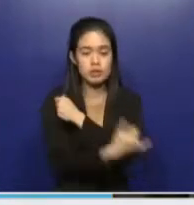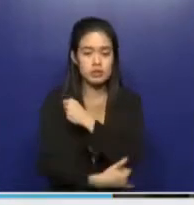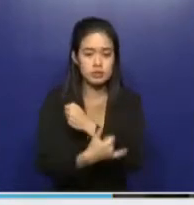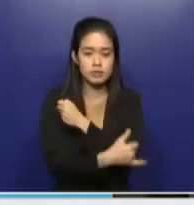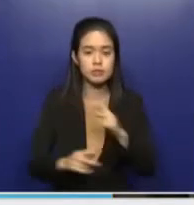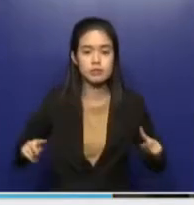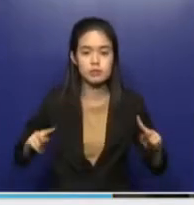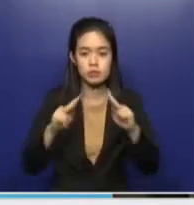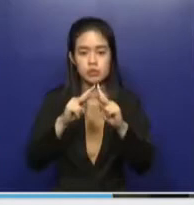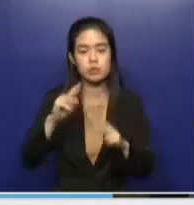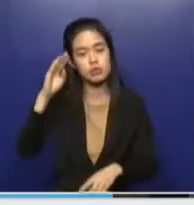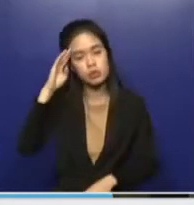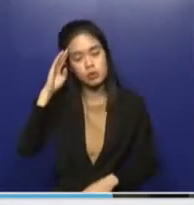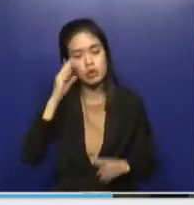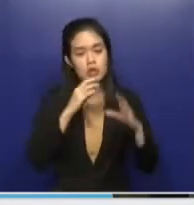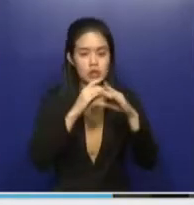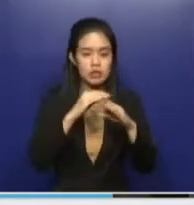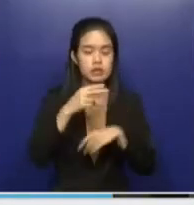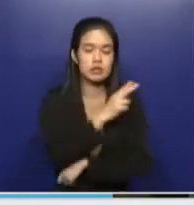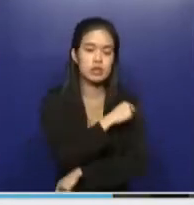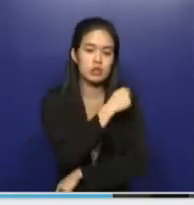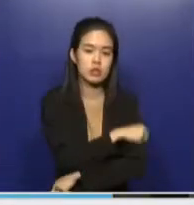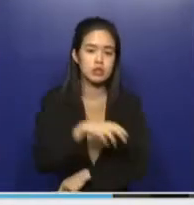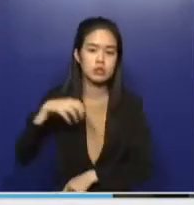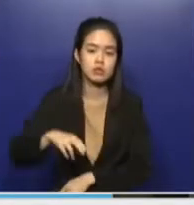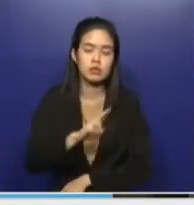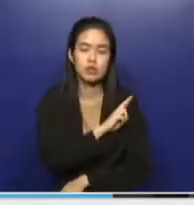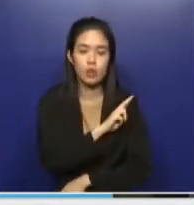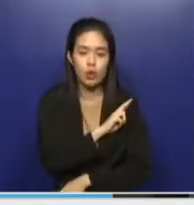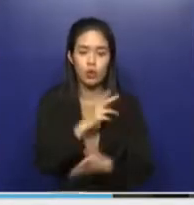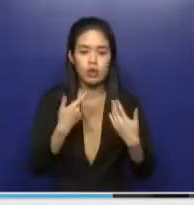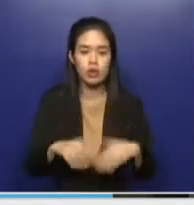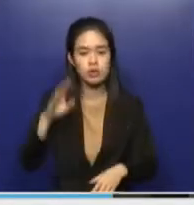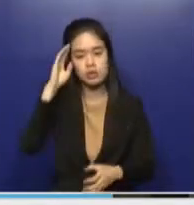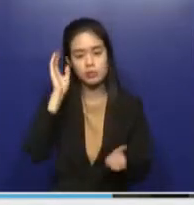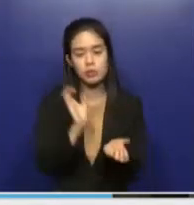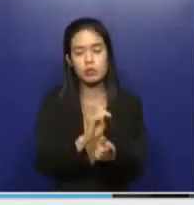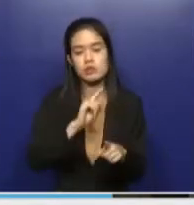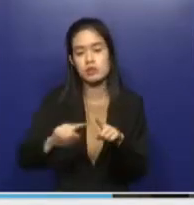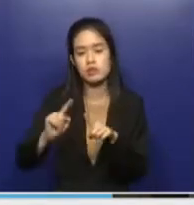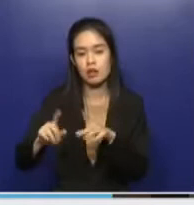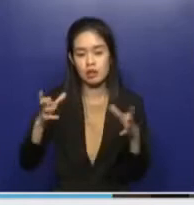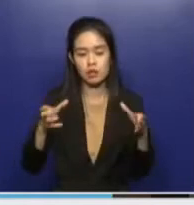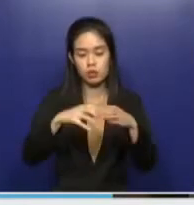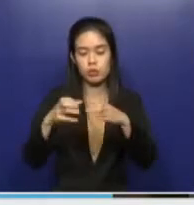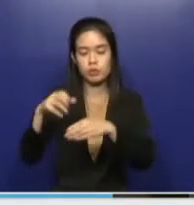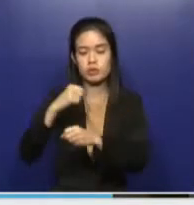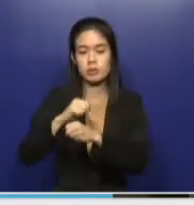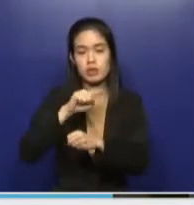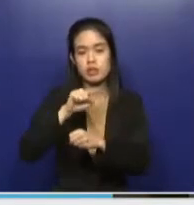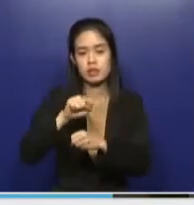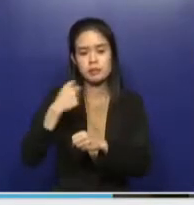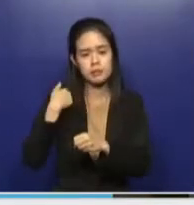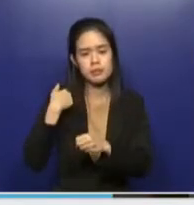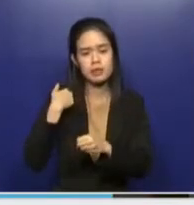องทัพจังหวัดระยองสาธารณสุขเอกชนและก็ตำรวจเนี่ยผมเชื่อว่าข้อมูลเหล่านี้มีหลายเรื่องครับที่ไม่ตรงกันและขั